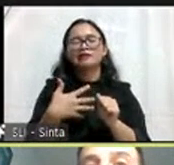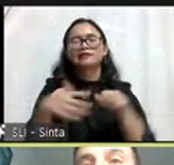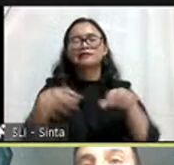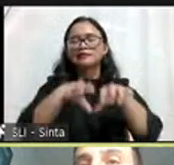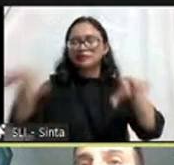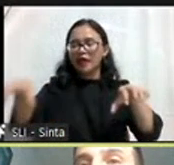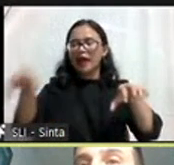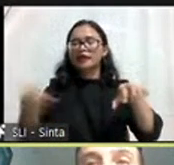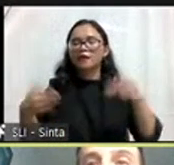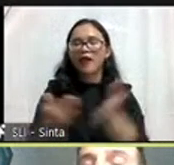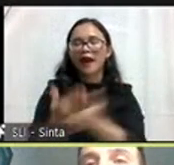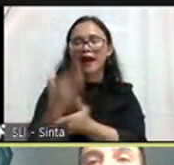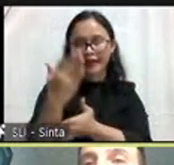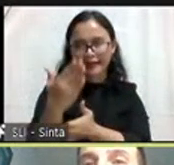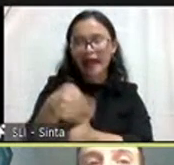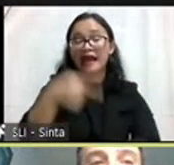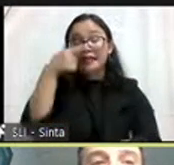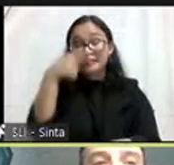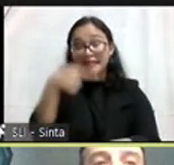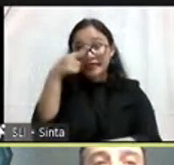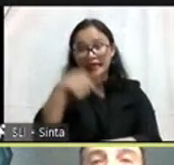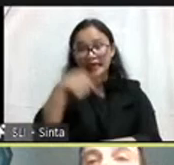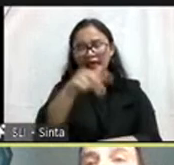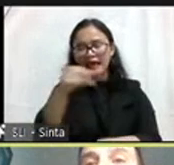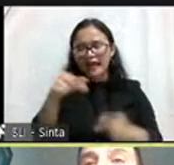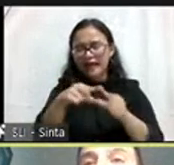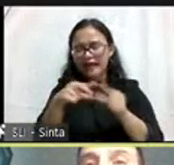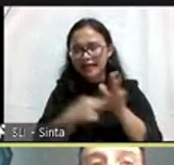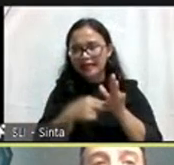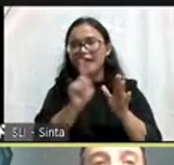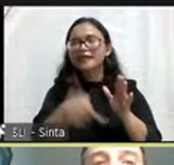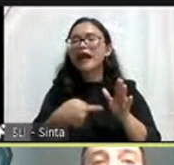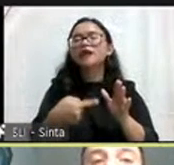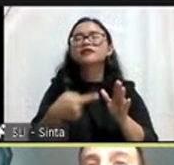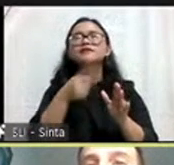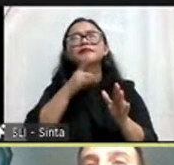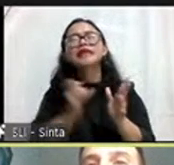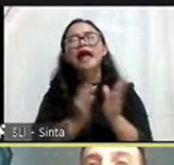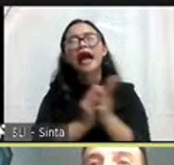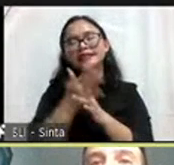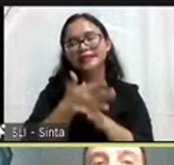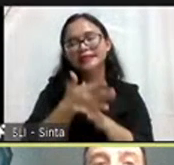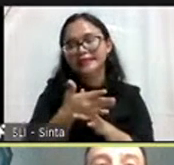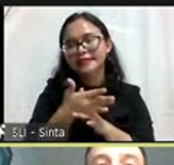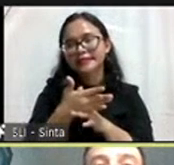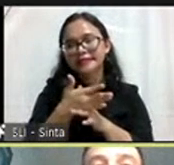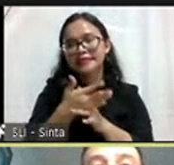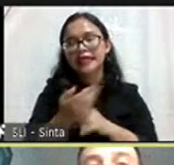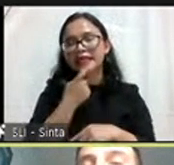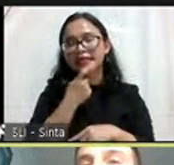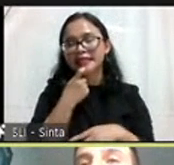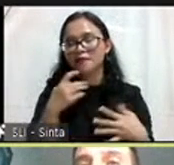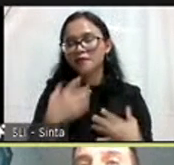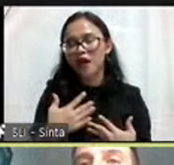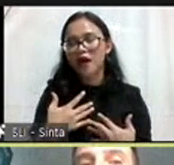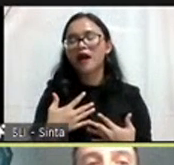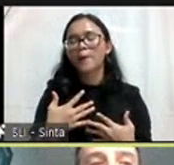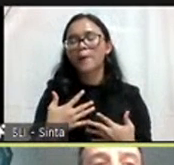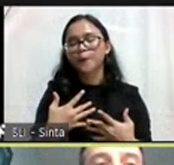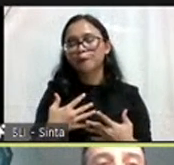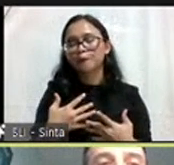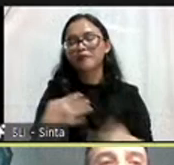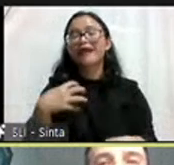yang ada di Thailand itu memberikan akses keadilan bagi Thailand terutama untuk termasuk di dalamnya hak terhadap ee ee